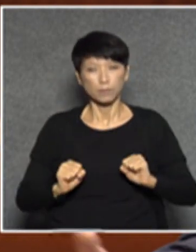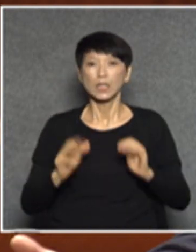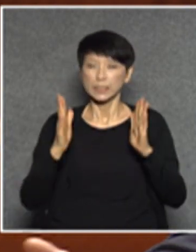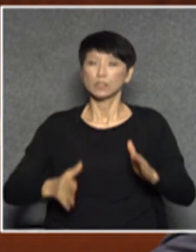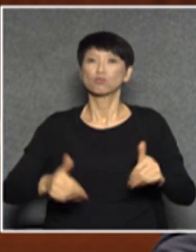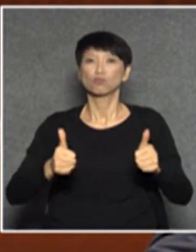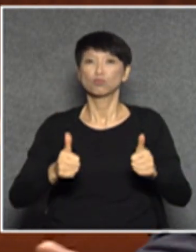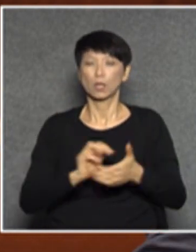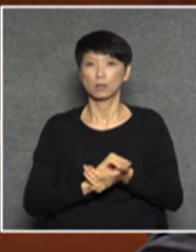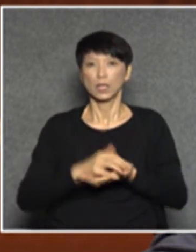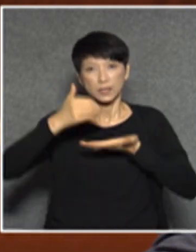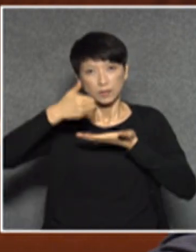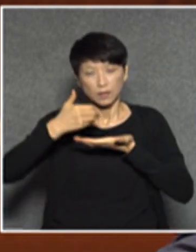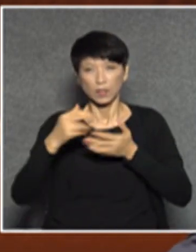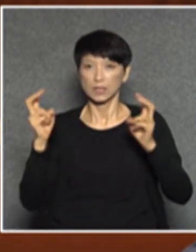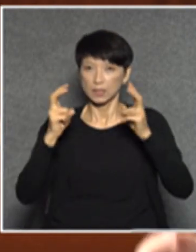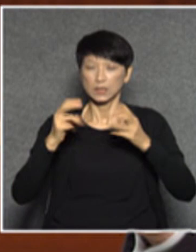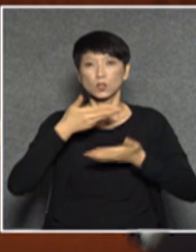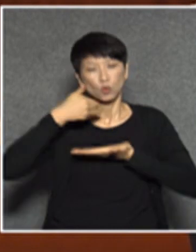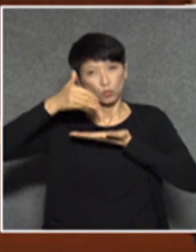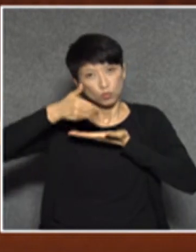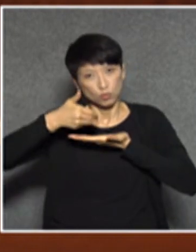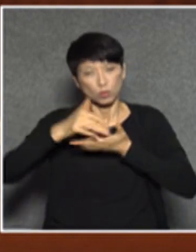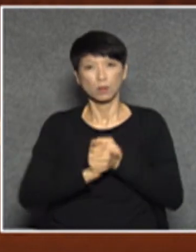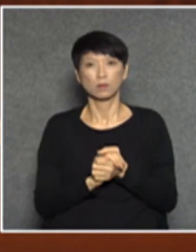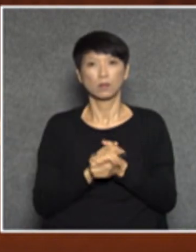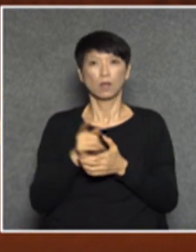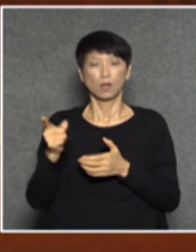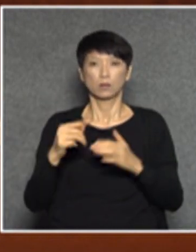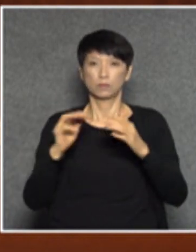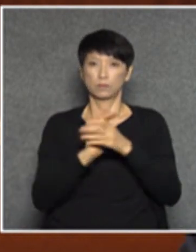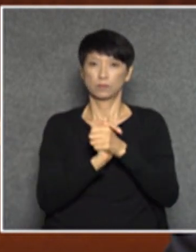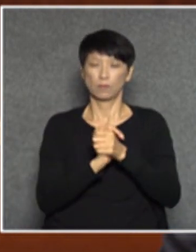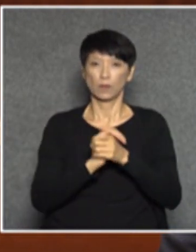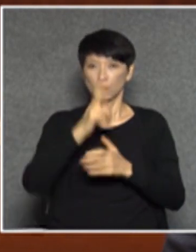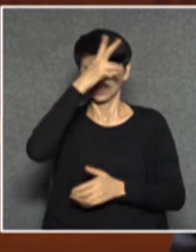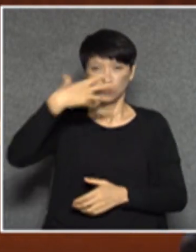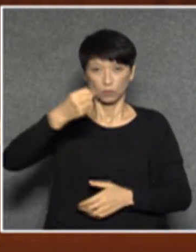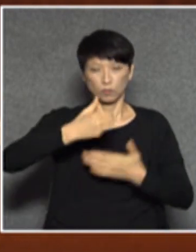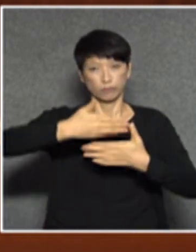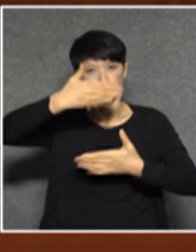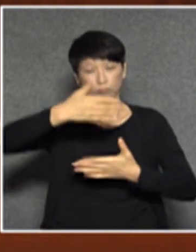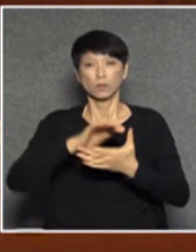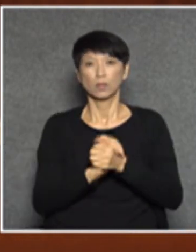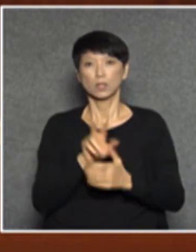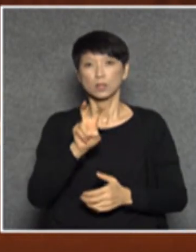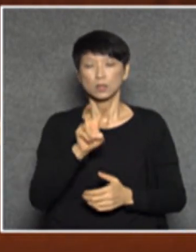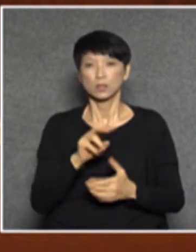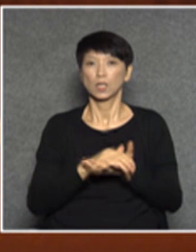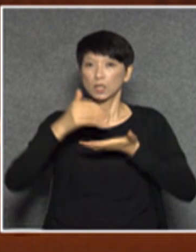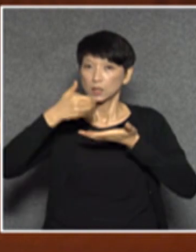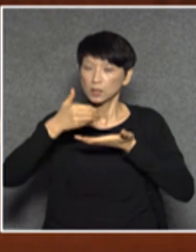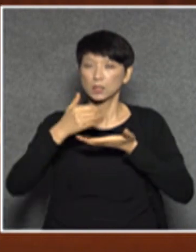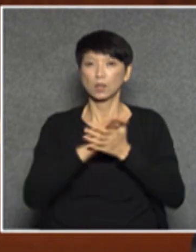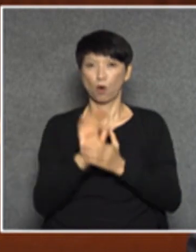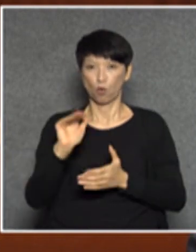面，可以吃飯，可以吃早餐。可以在禮賓府，可以在一個總部辦公室吃早餐的時候，如果